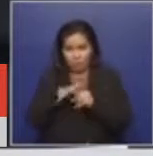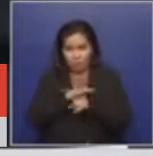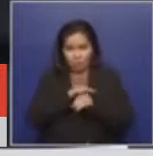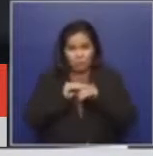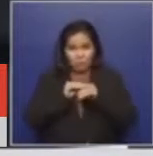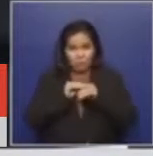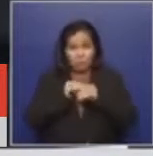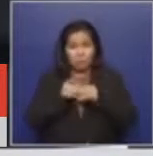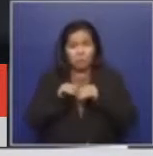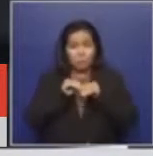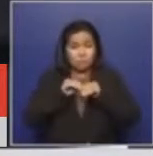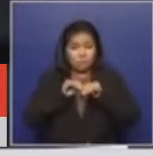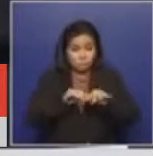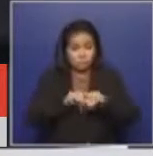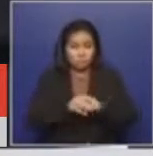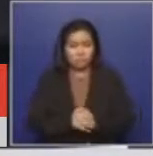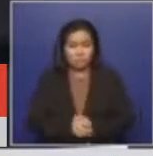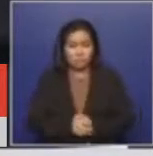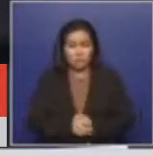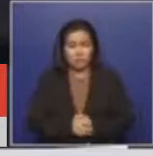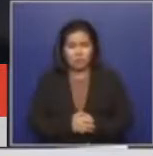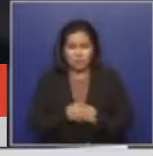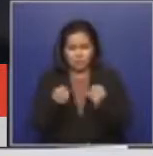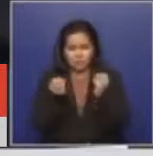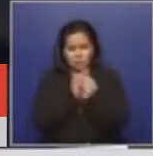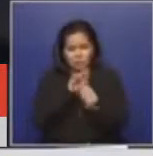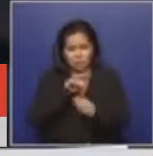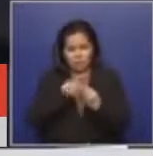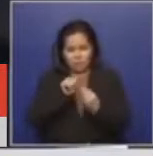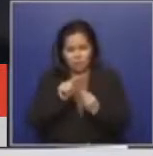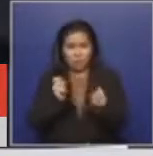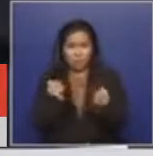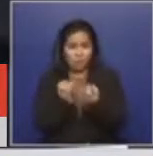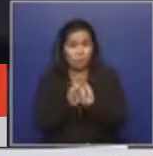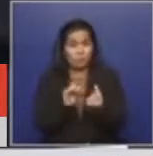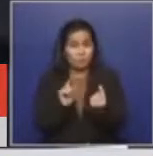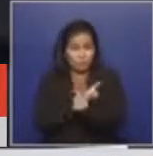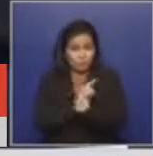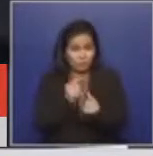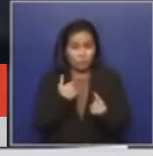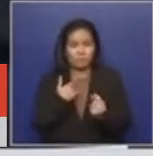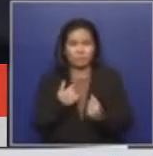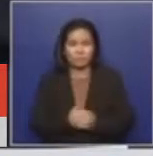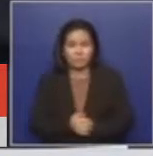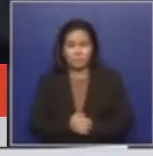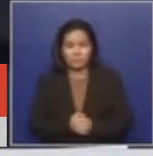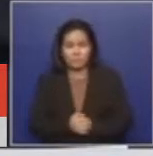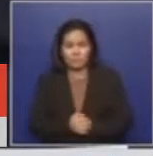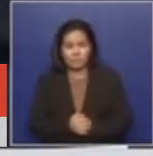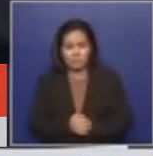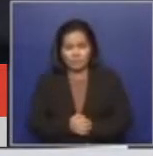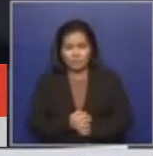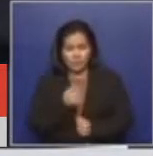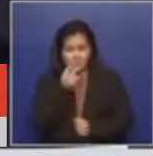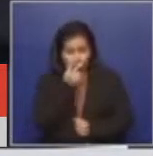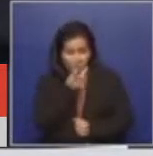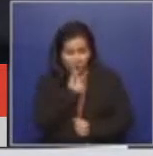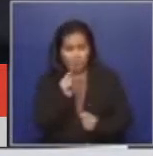อเศรษฐกิจสังคมแล้วเราก็เห็นแล้วนะครับว่าโควิด19โควิด19